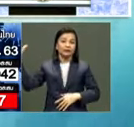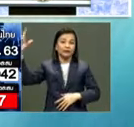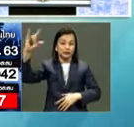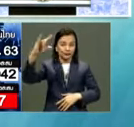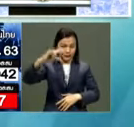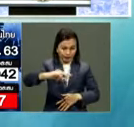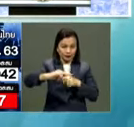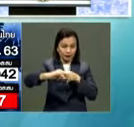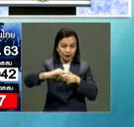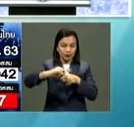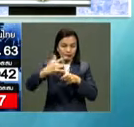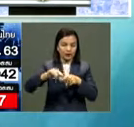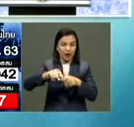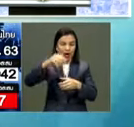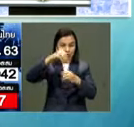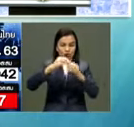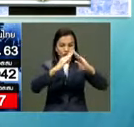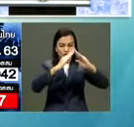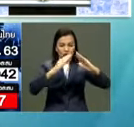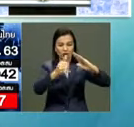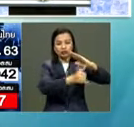เปิดการควบคุมโรคอย่างดีที่เราก็พยายามรีบเข้าไปจัดการนะครับส่วนอีกคนนึงนะครับก็เป็นผู้ที่เดินทางกลับมาจากต่างประเทศแล้วก็เข้าสู่state